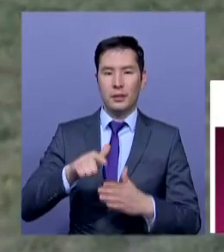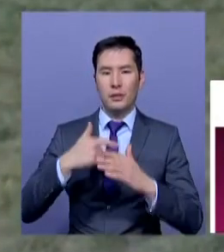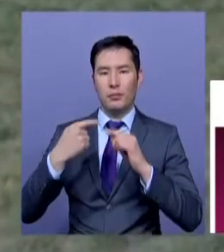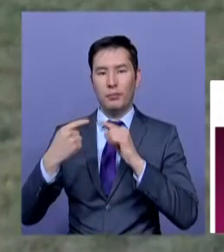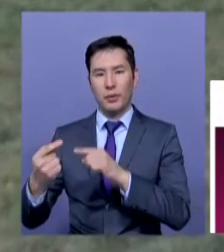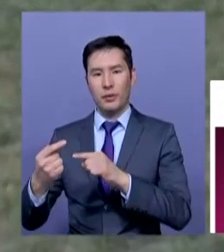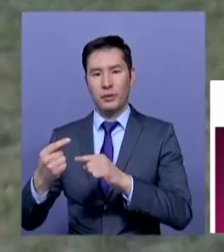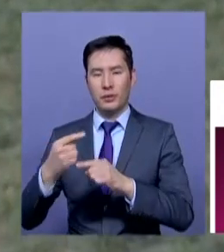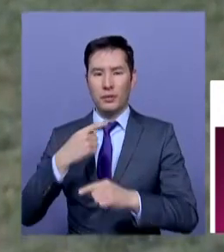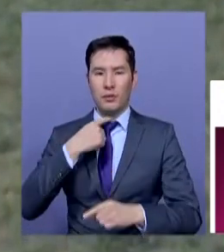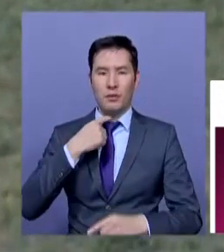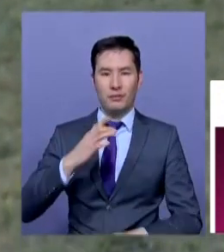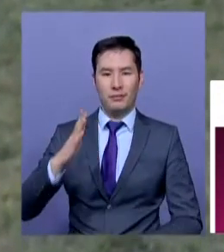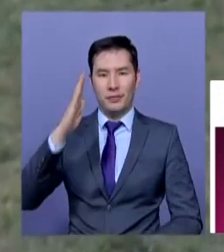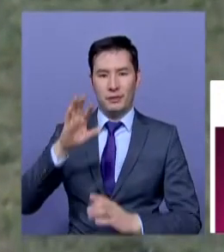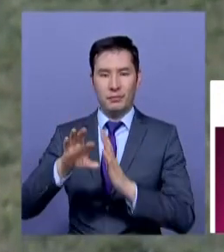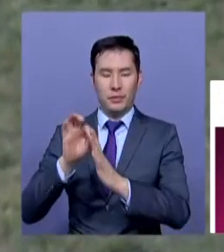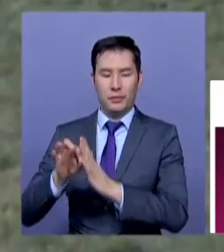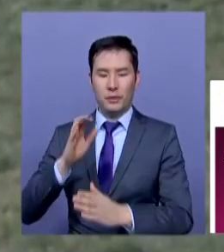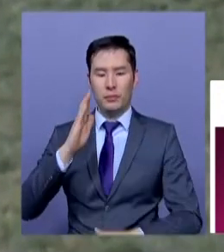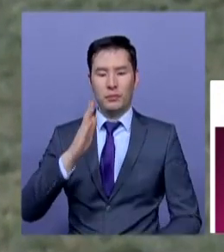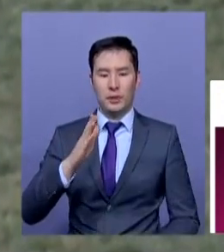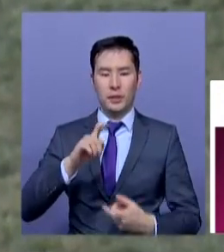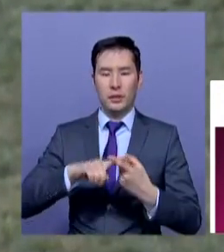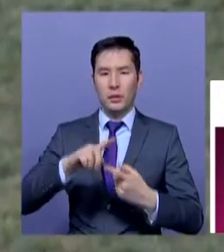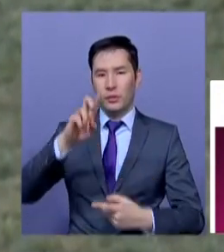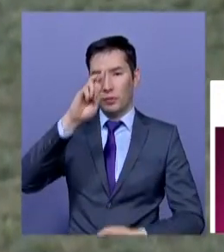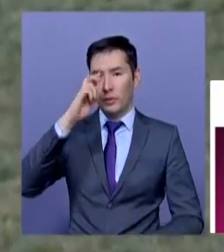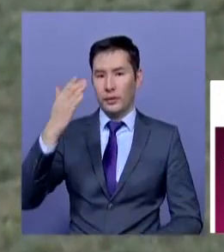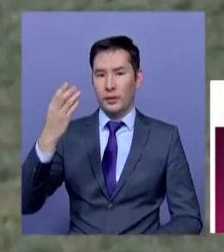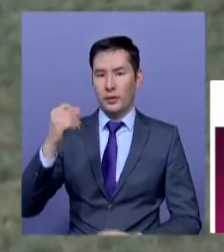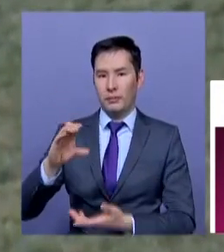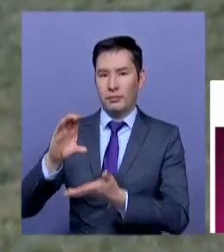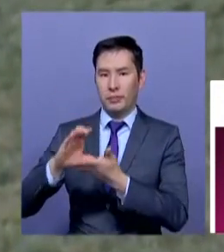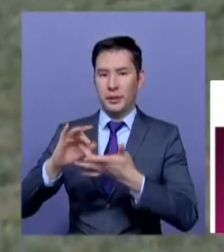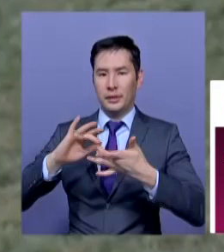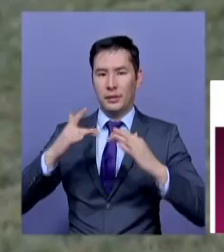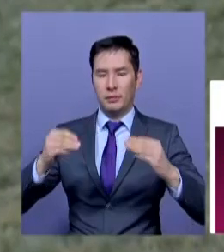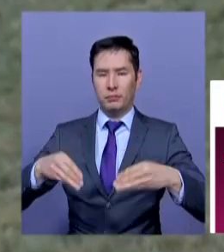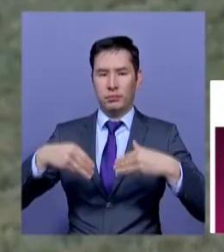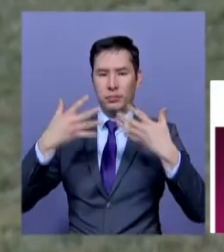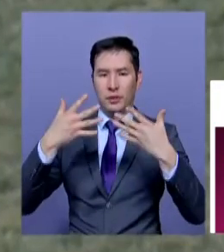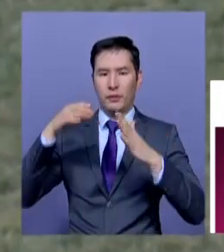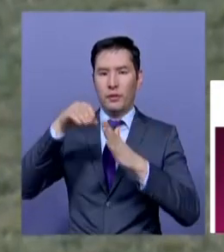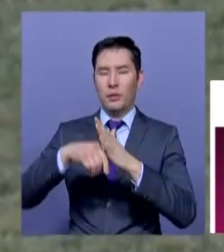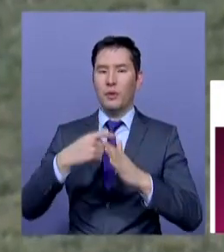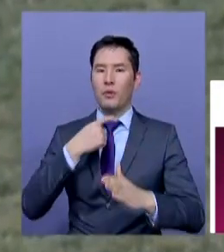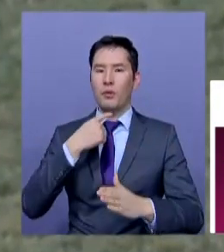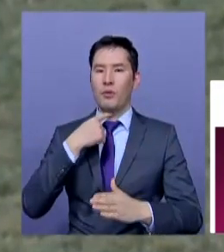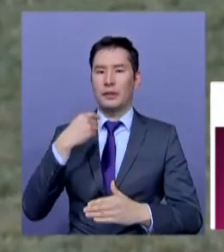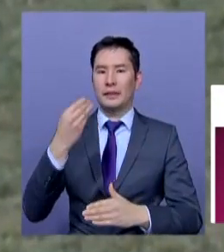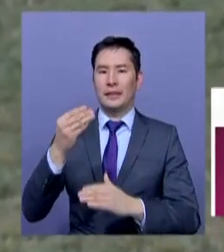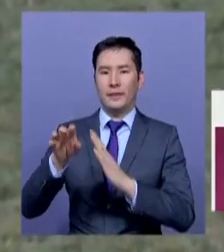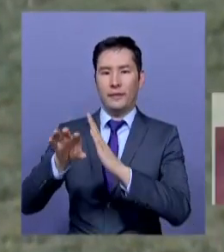өзіңізге онлайн дауыс беру ыңғайлы болса, онда бюджетке қатысу жобасының сайтына кіру қажет. Онда дауыс беру деген батырманы басасыз.